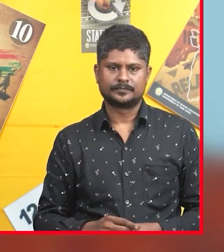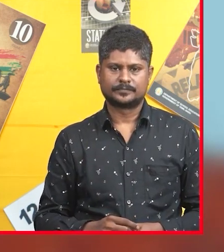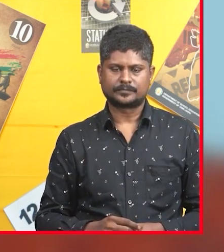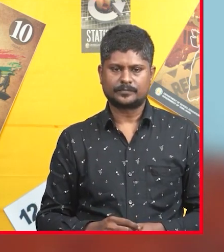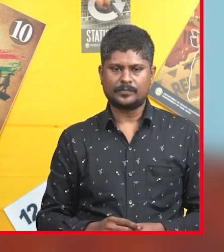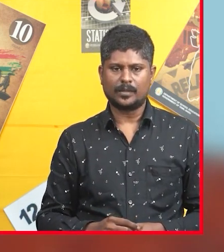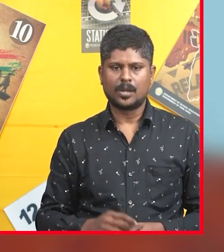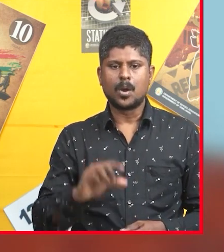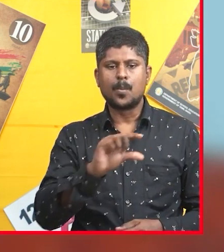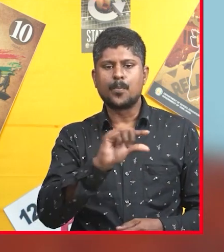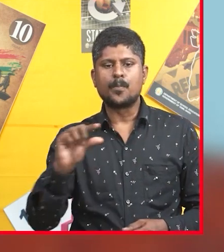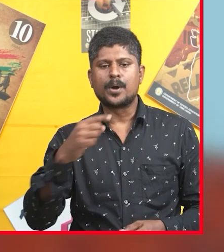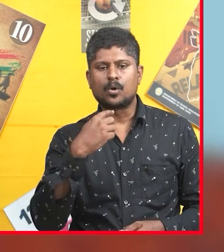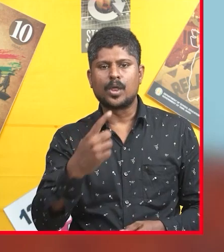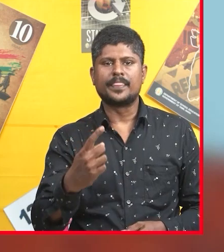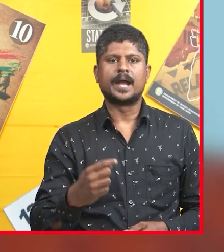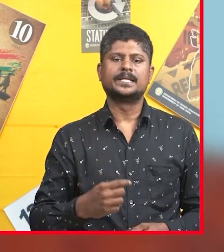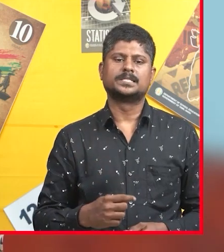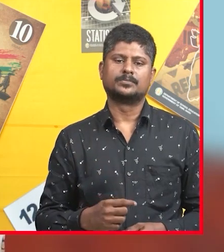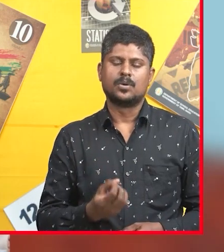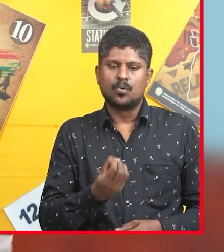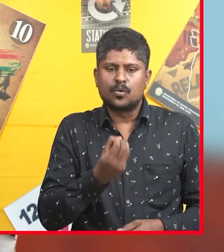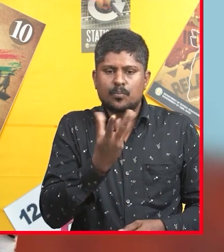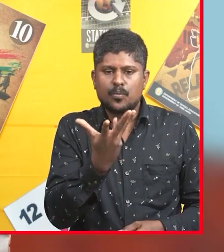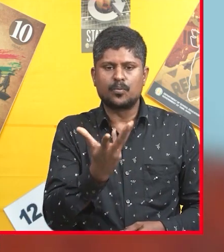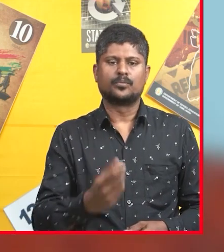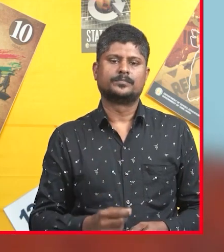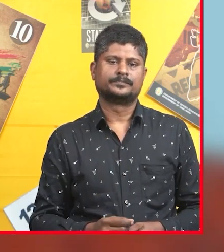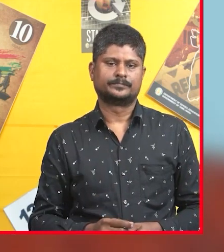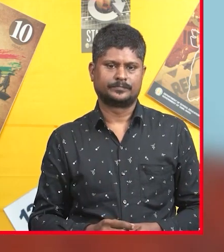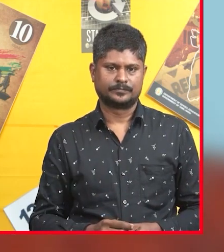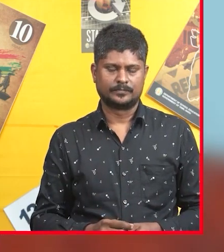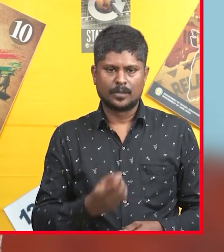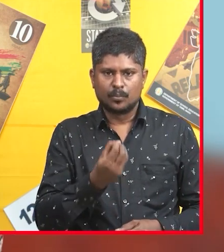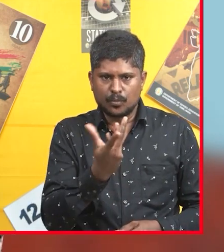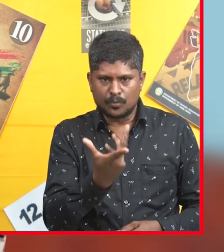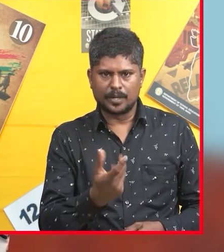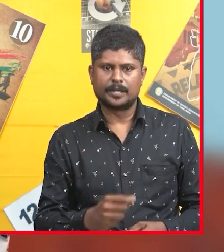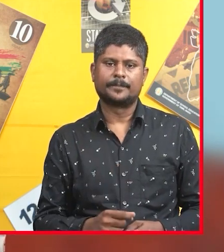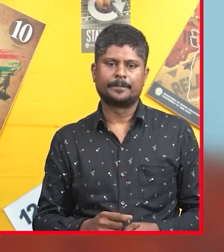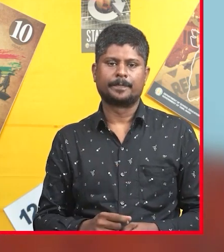சரிங்களா? மோப்பு குளையும் அனிச்சம், அனிச்சம்னா ஒரு பூ, சரிங்களா? அந்த பூ